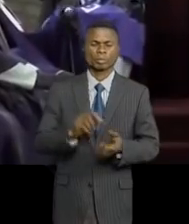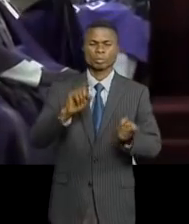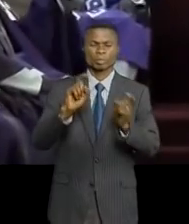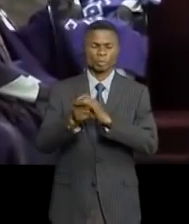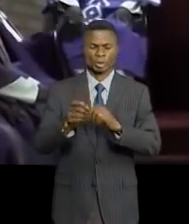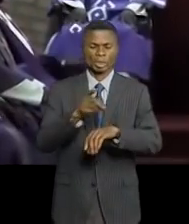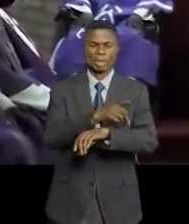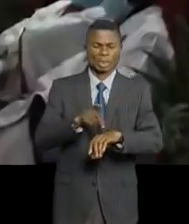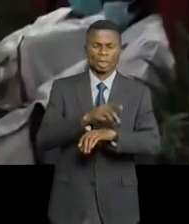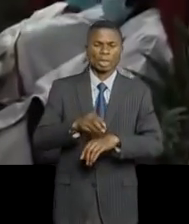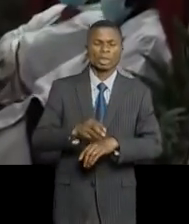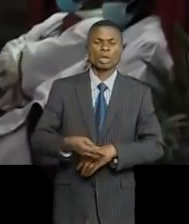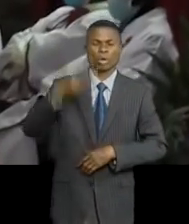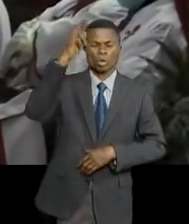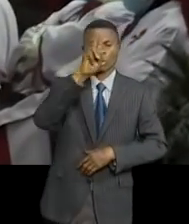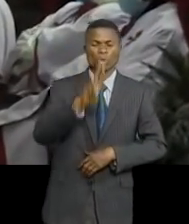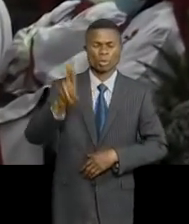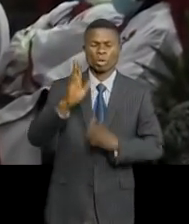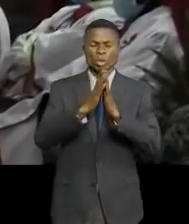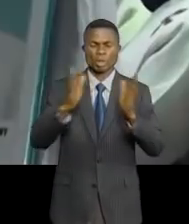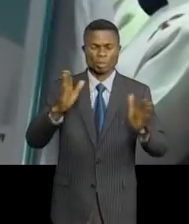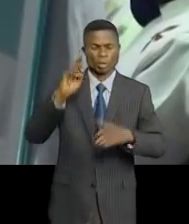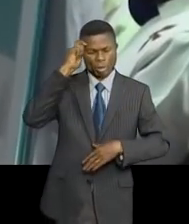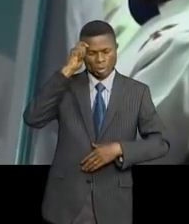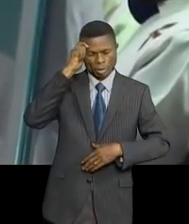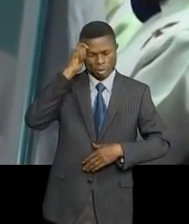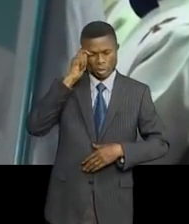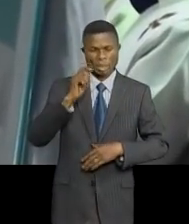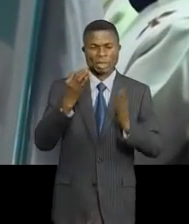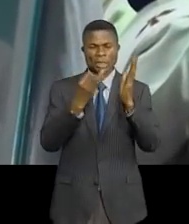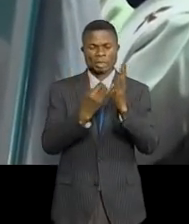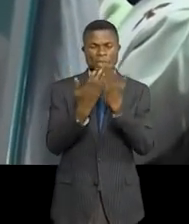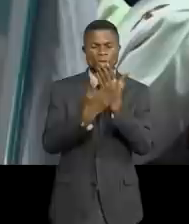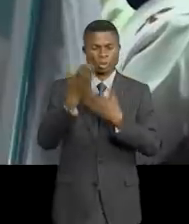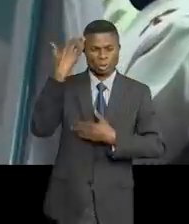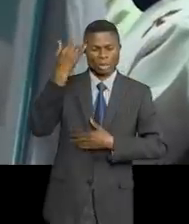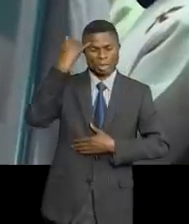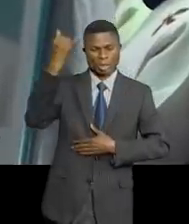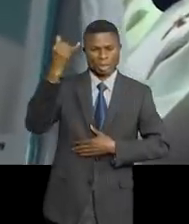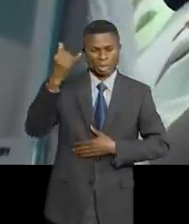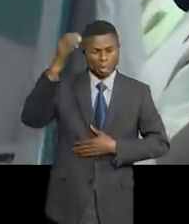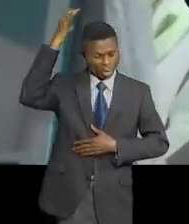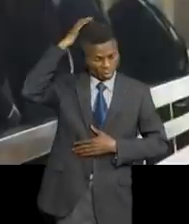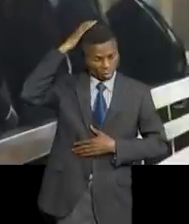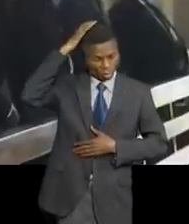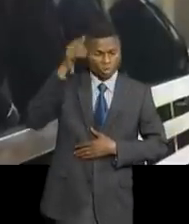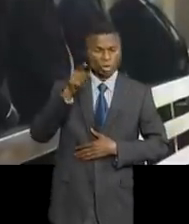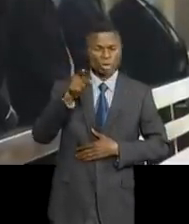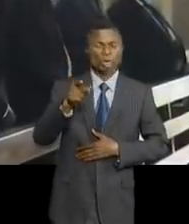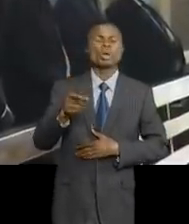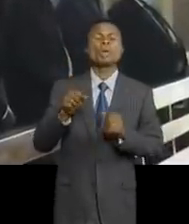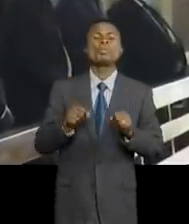dans le Haut-Ouélé, une messe de suffrage a été dite le 7 juillet dernier à l'intention de Mgr Richard Ndomba